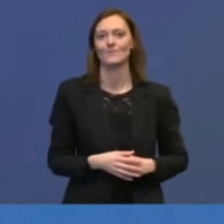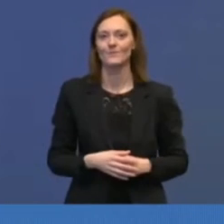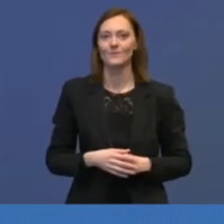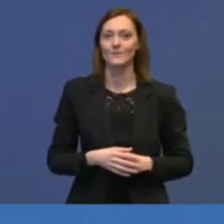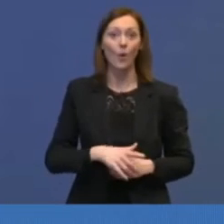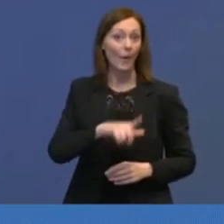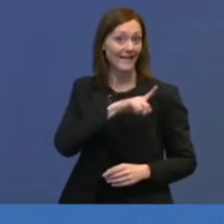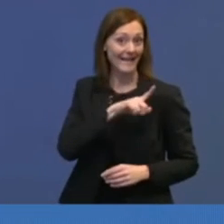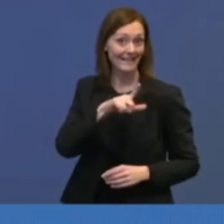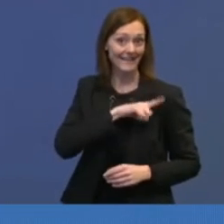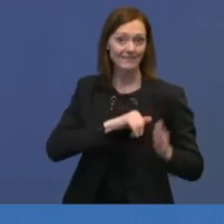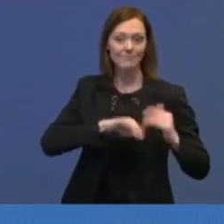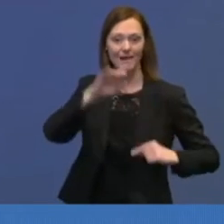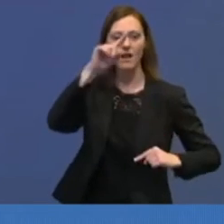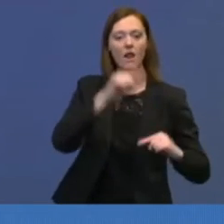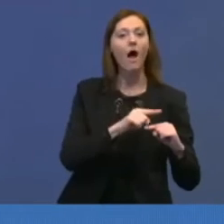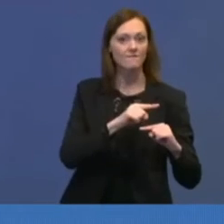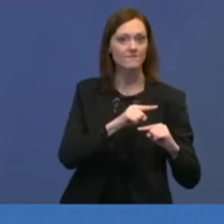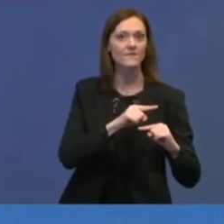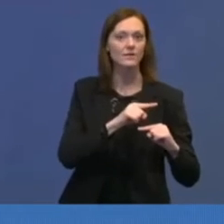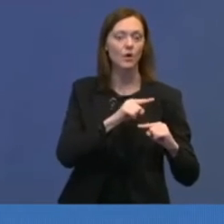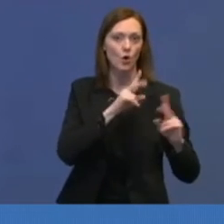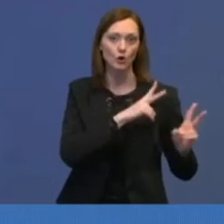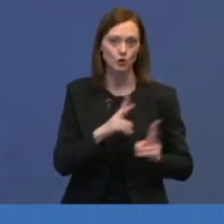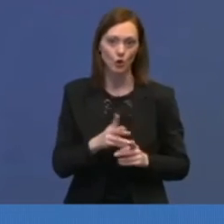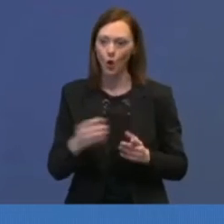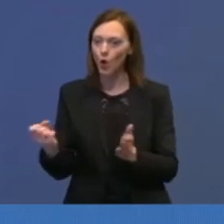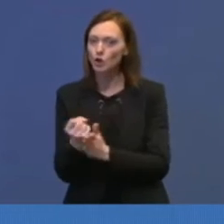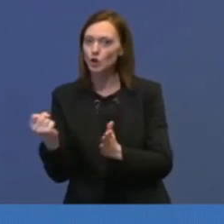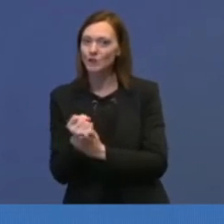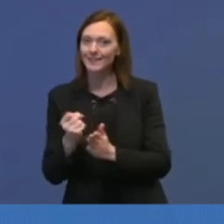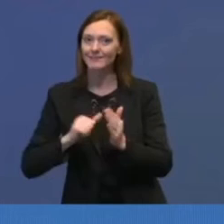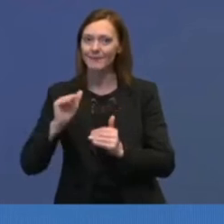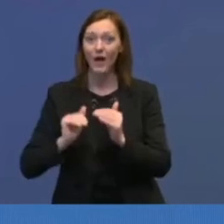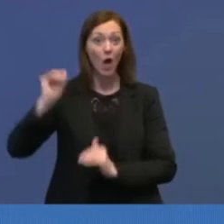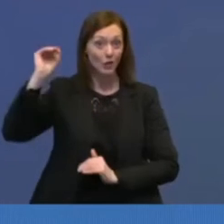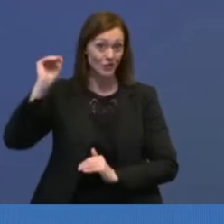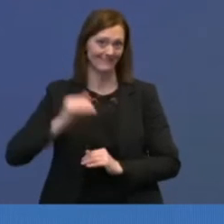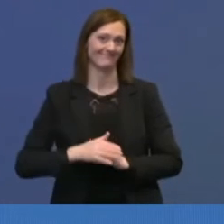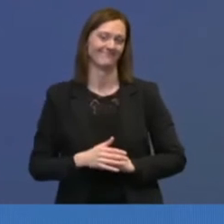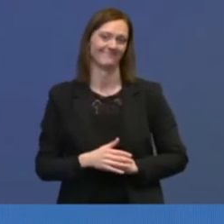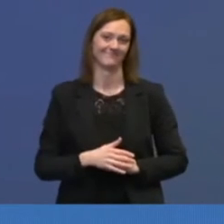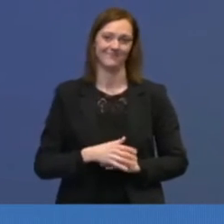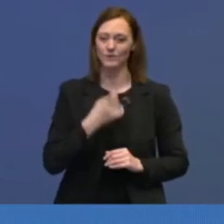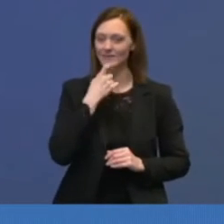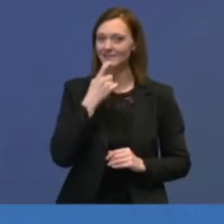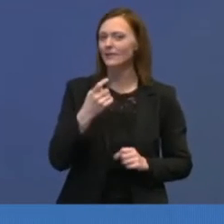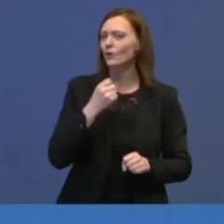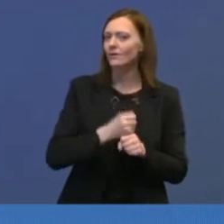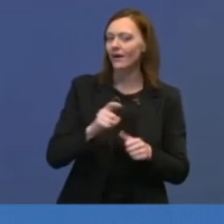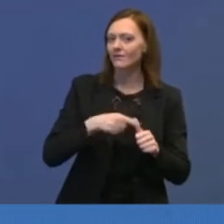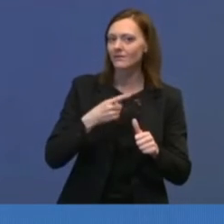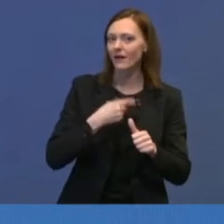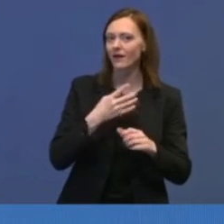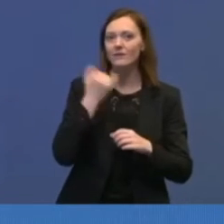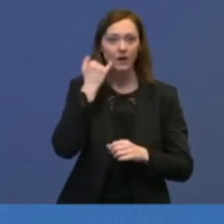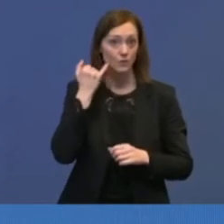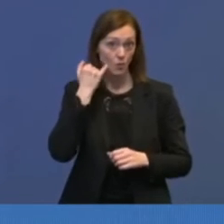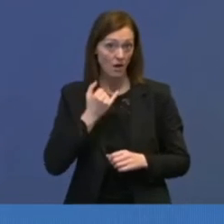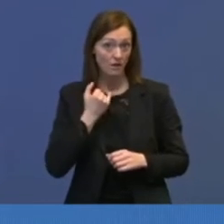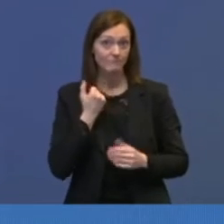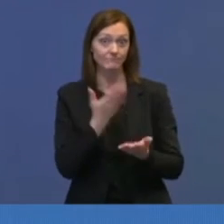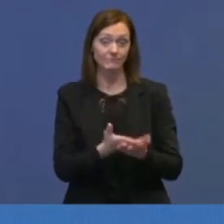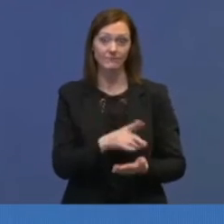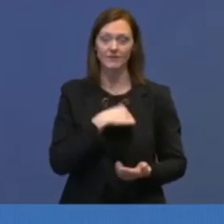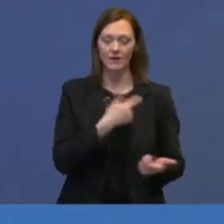Shakaalaaan tu hoos bay u daqday, shakaalay siintu korbay u kaqday, tu saalahaan bishi january tadbaatan